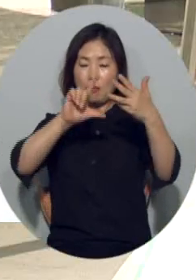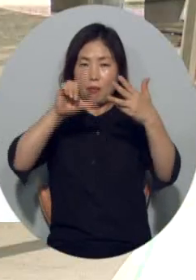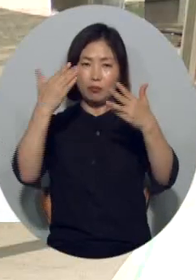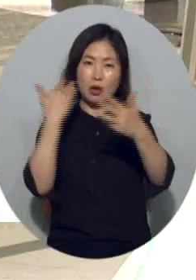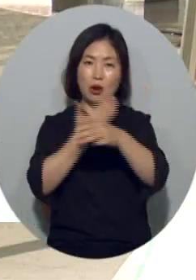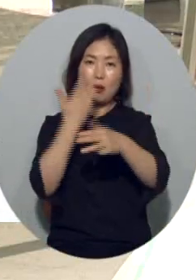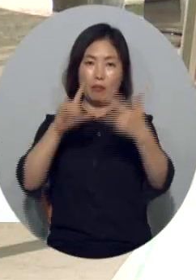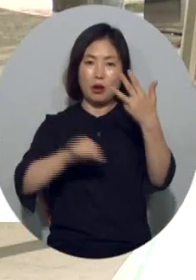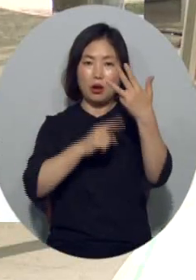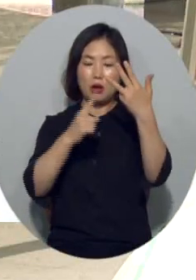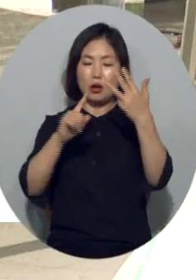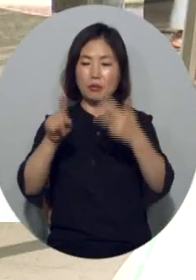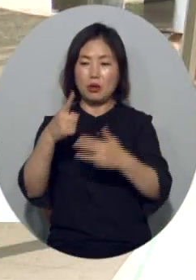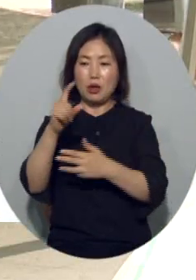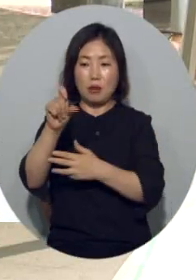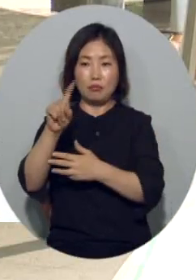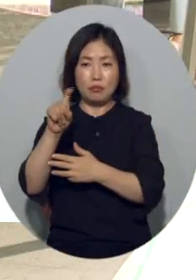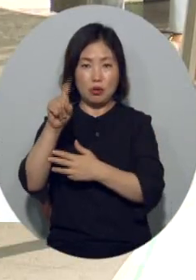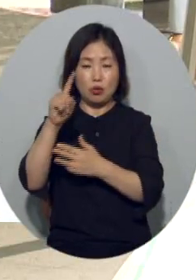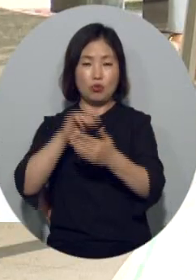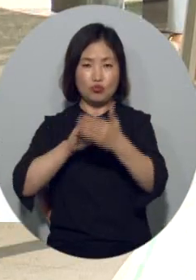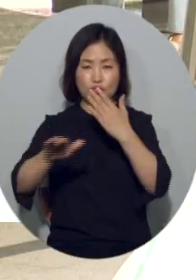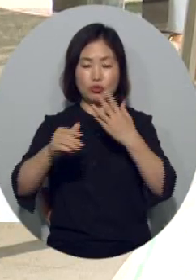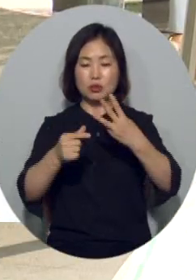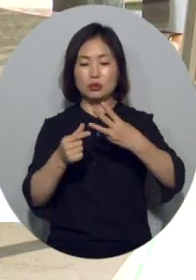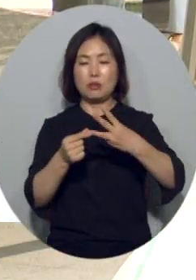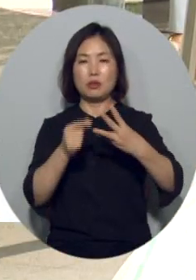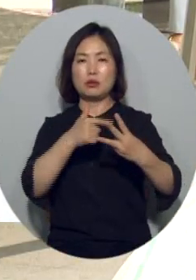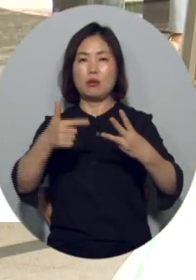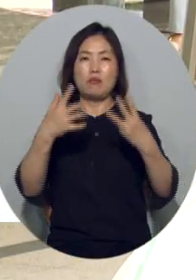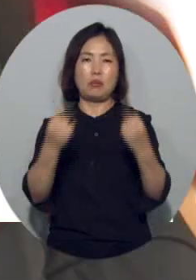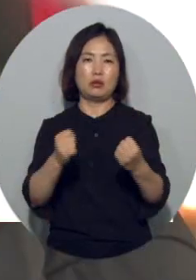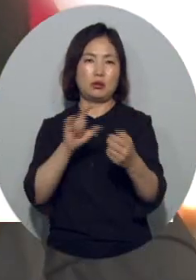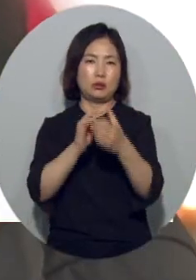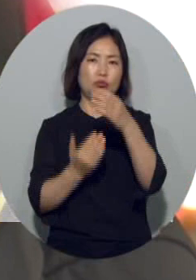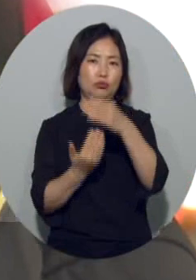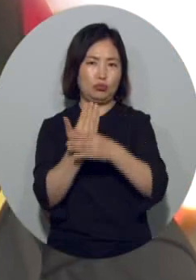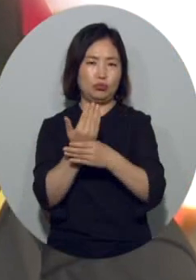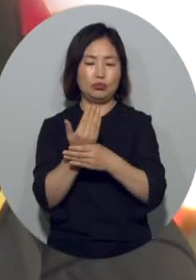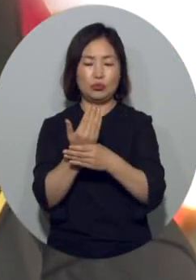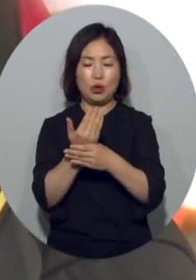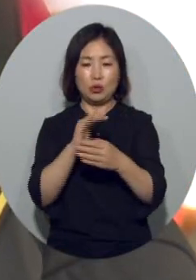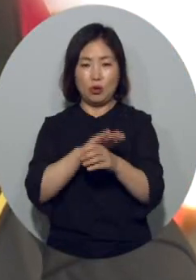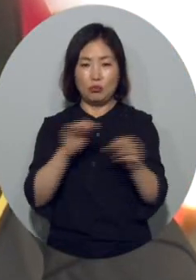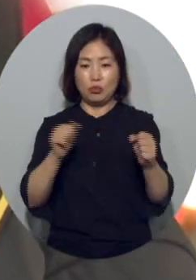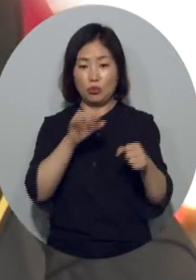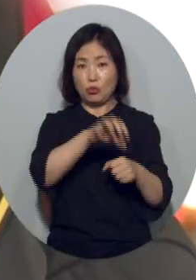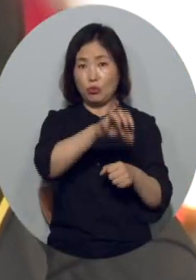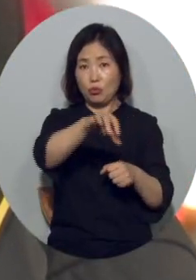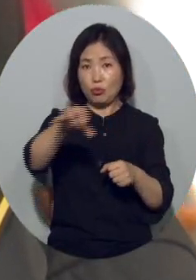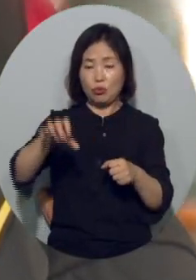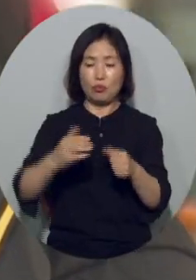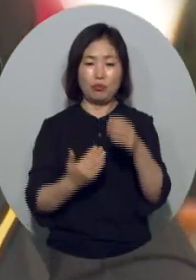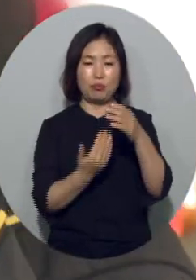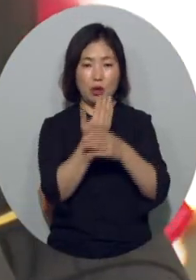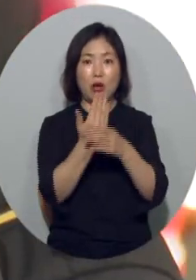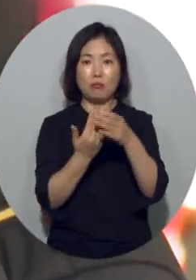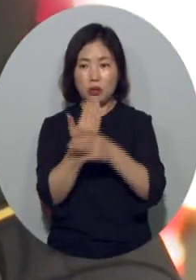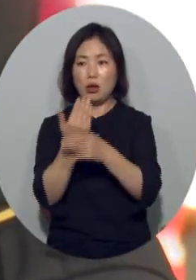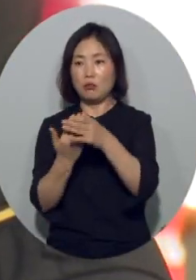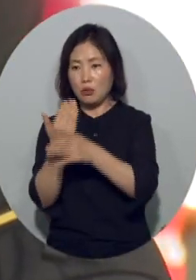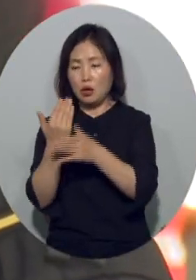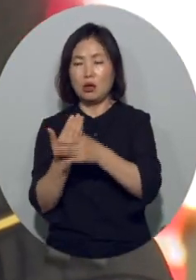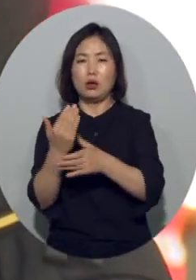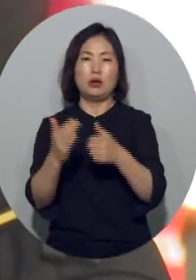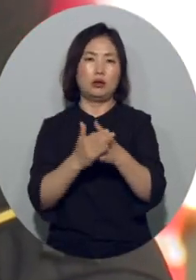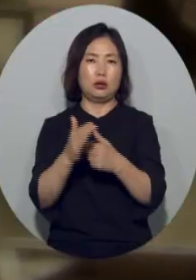21일 111명 이후 세 번째로 많은 신규 확진자입니다. 이는 경북 곳곳에서 산발적인 집단 감염이